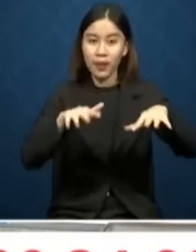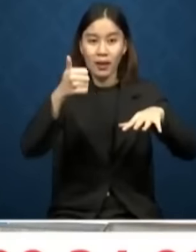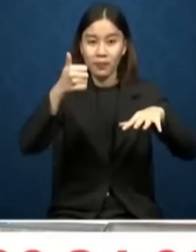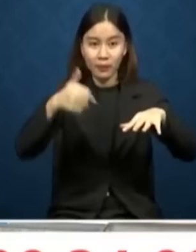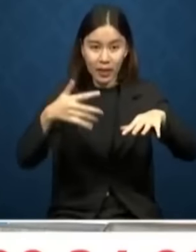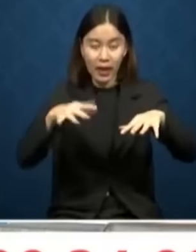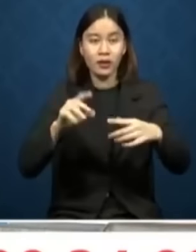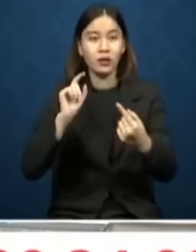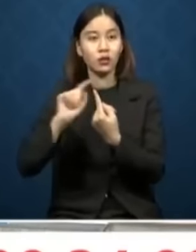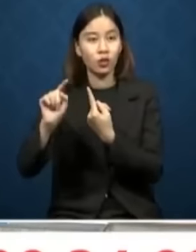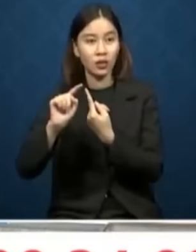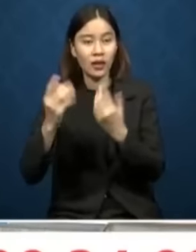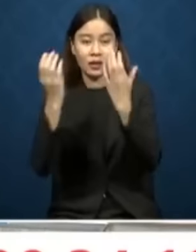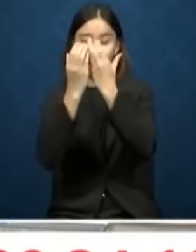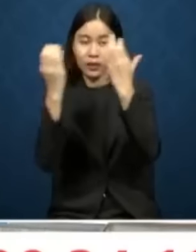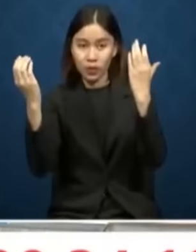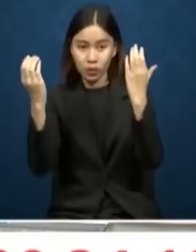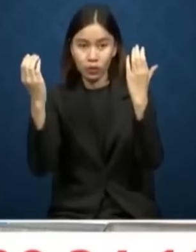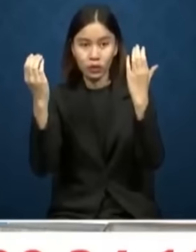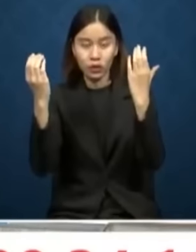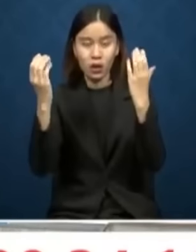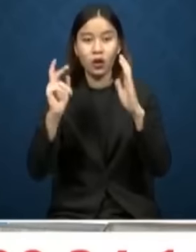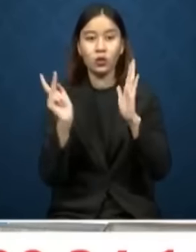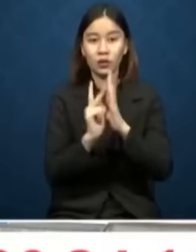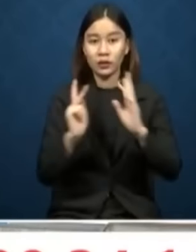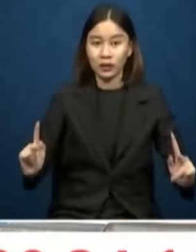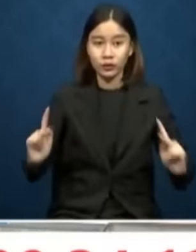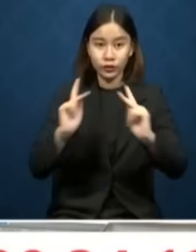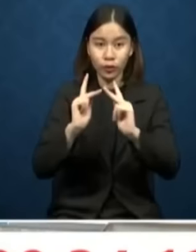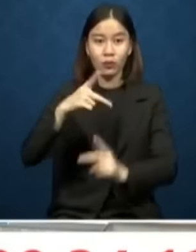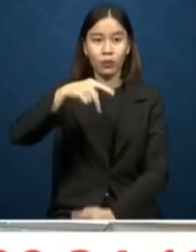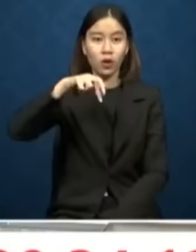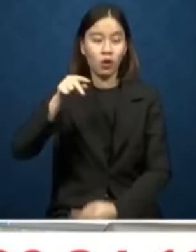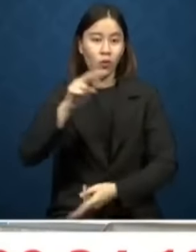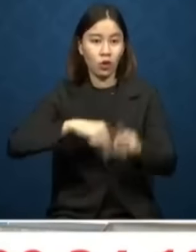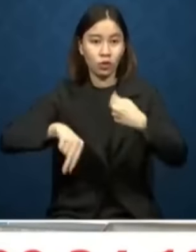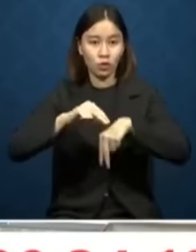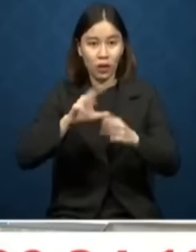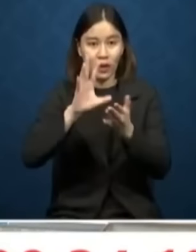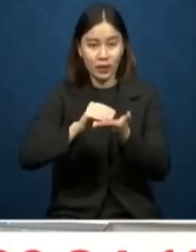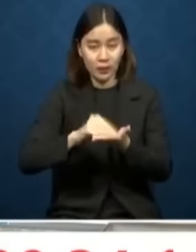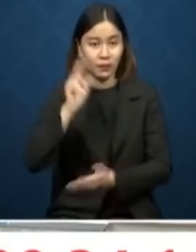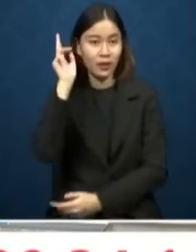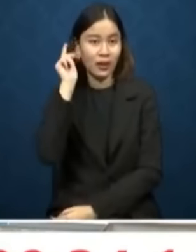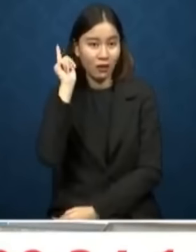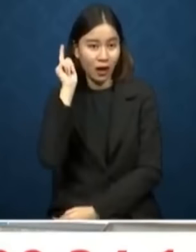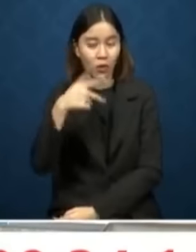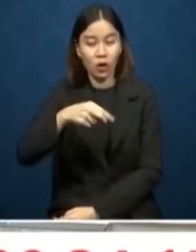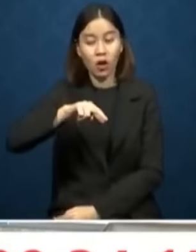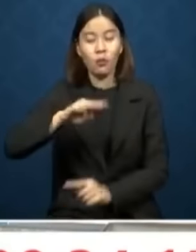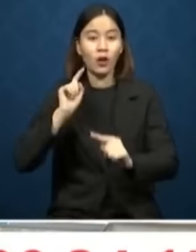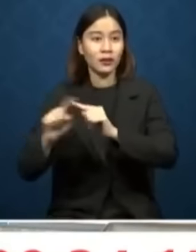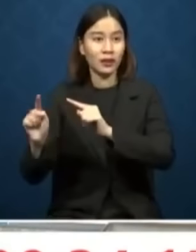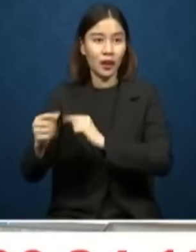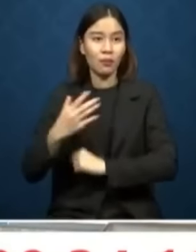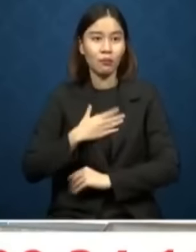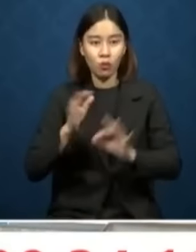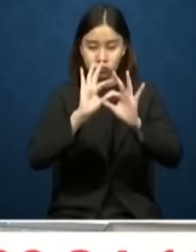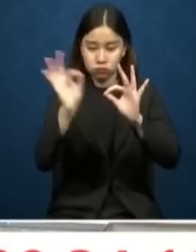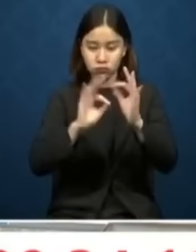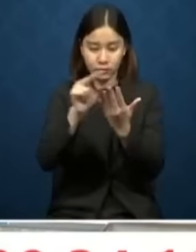ไม่ว่าจะอ้างรัฐธรรมนูญกฎกระทรวงพระราชบัญญัติคุ้มครองข้อมูลข่าวสารพระราชบัญญัติอื่นๆใดๆผมอ่านท่